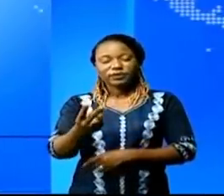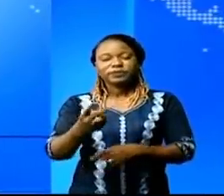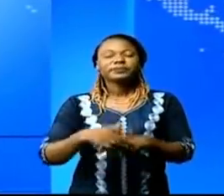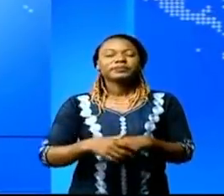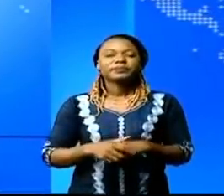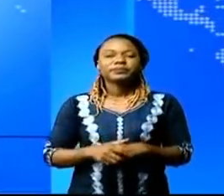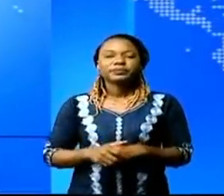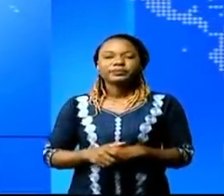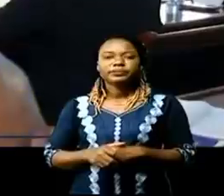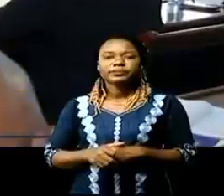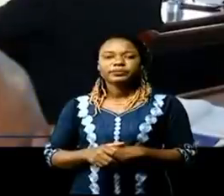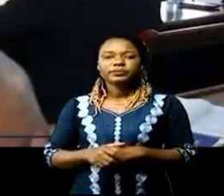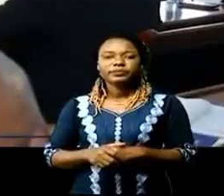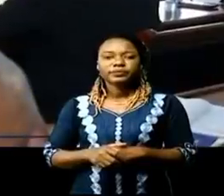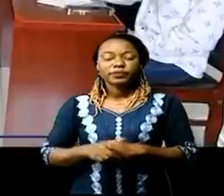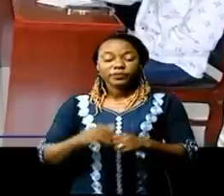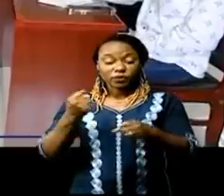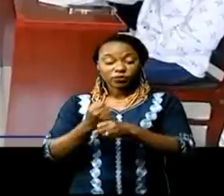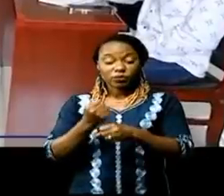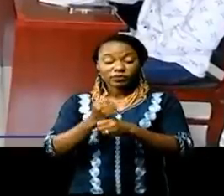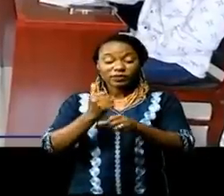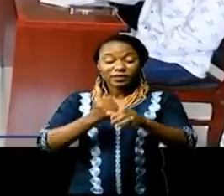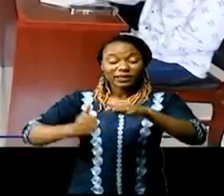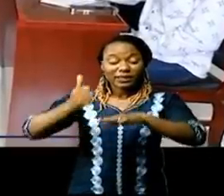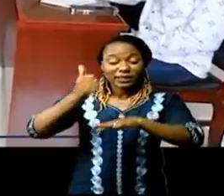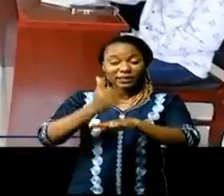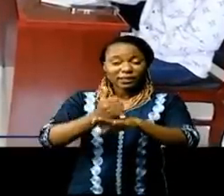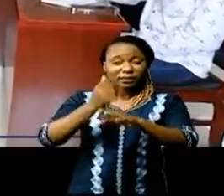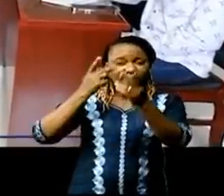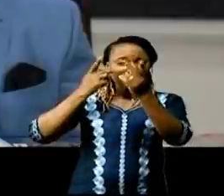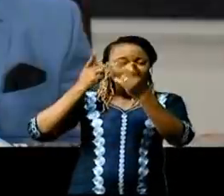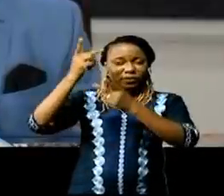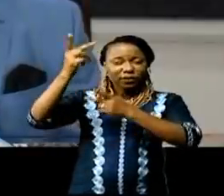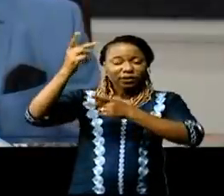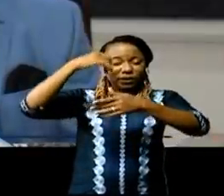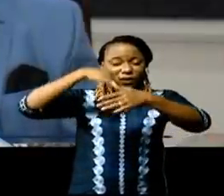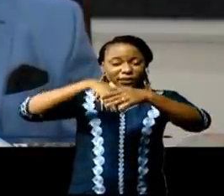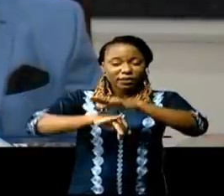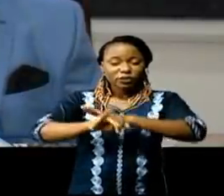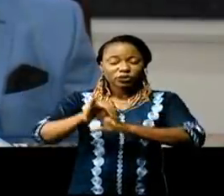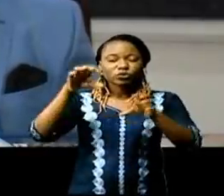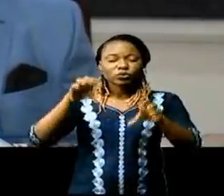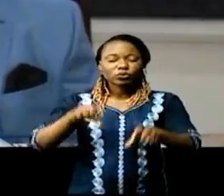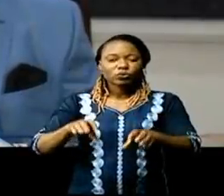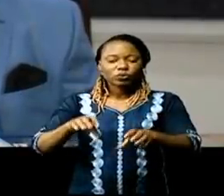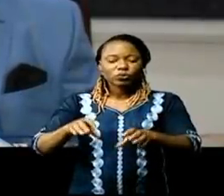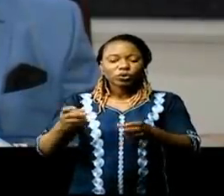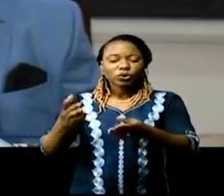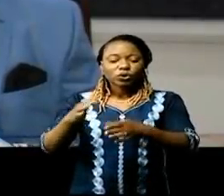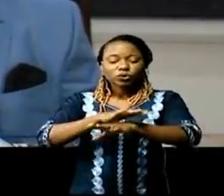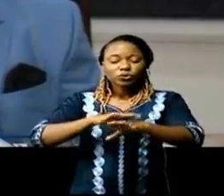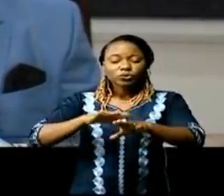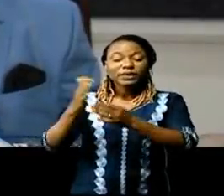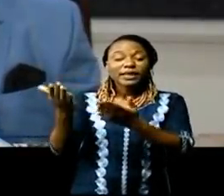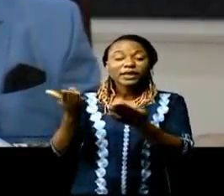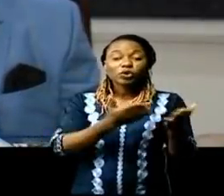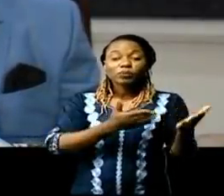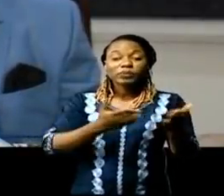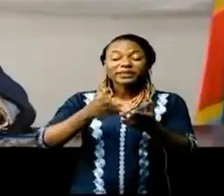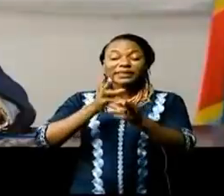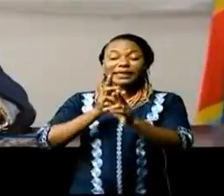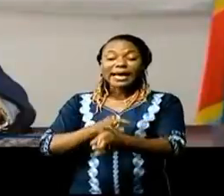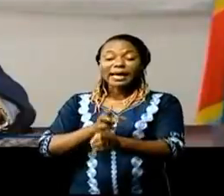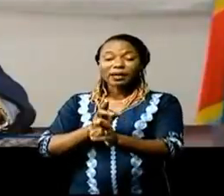Kachala. Les travaux de l'atelier sur la perspective d'adhésion de la RDC au traité sur le commerce des armes se sont clôturés.